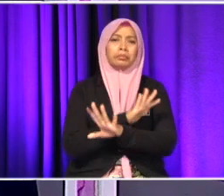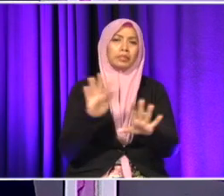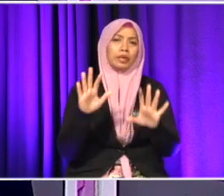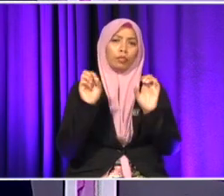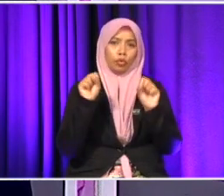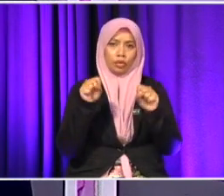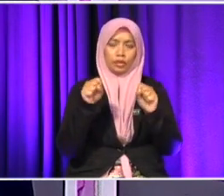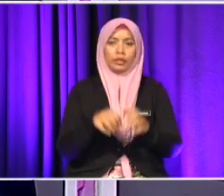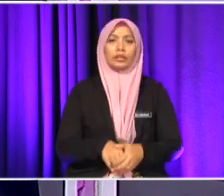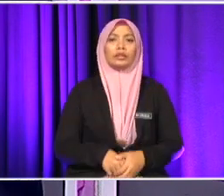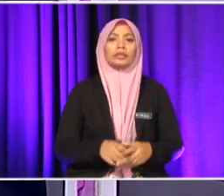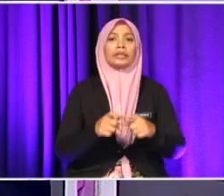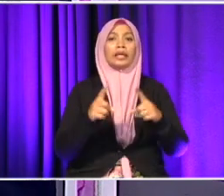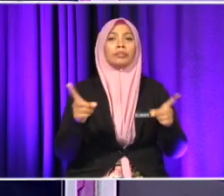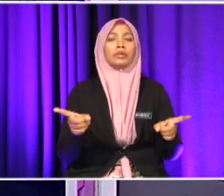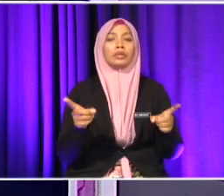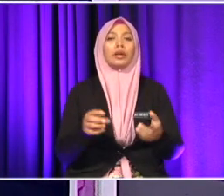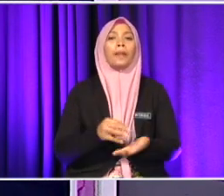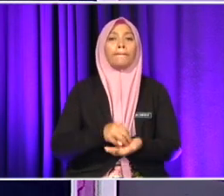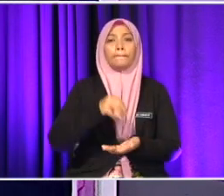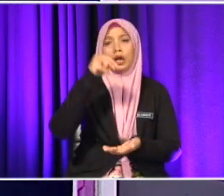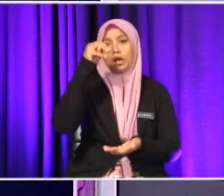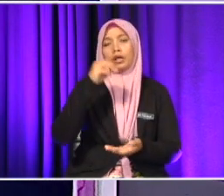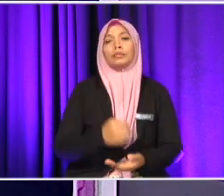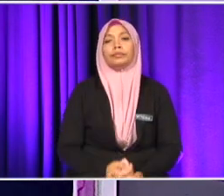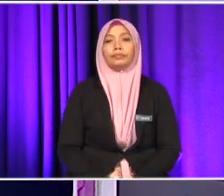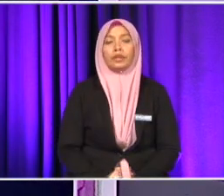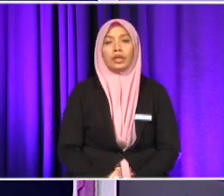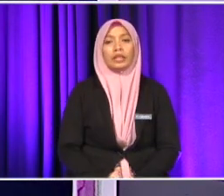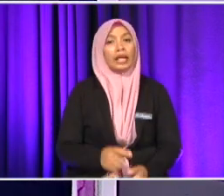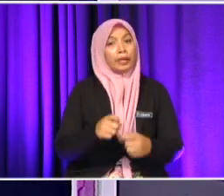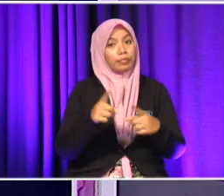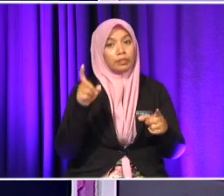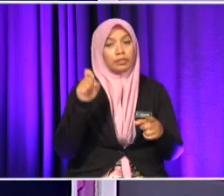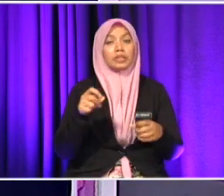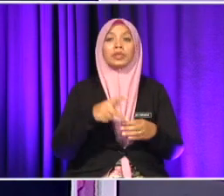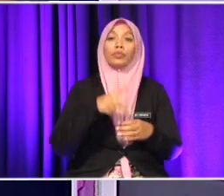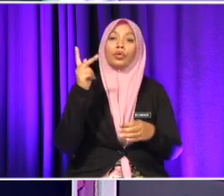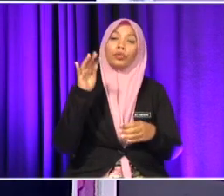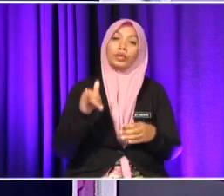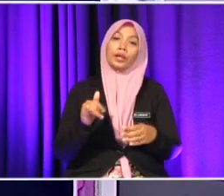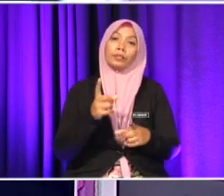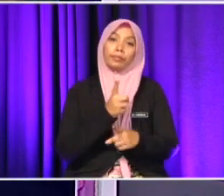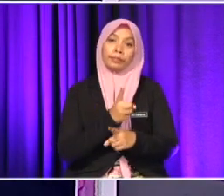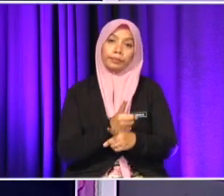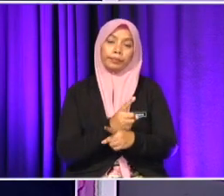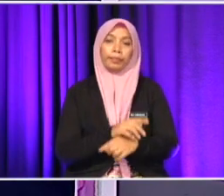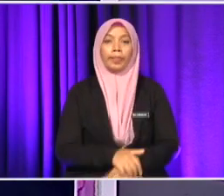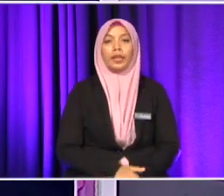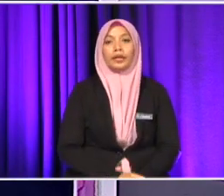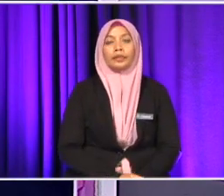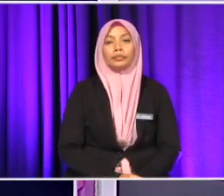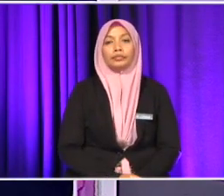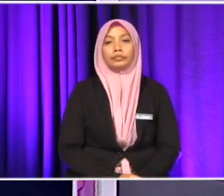kita biasa tapi rupa-rupanya harga tersebut bersesuaian dengan produk yang dihasilkan kemudian yang ketiga yang promosi